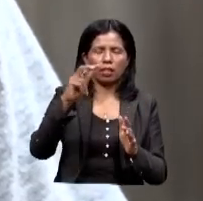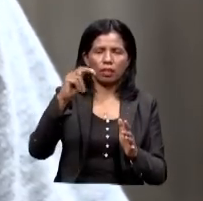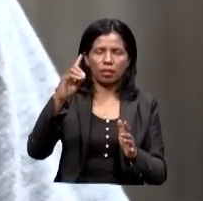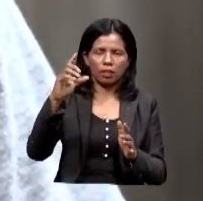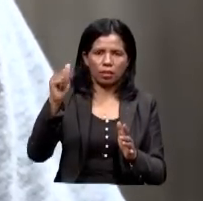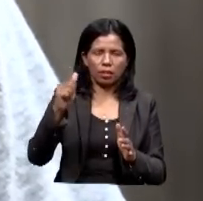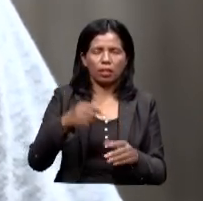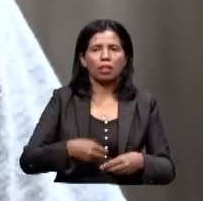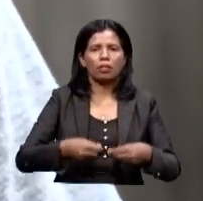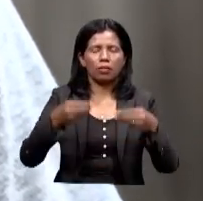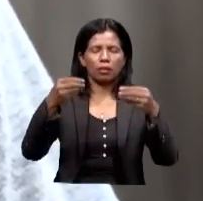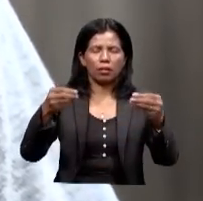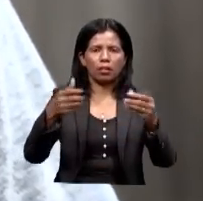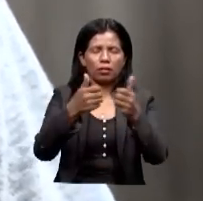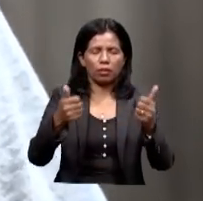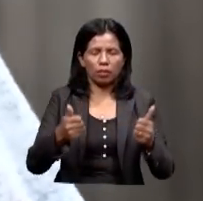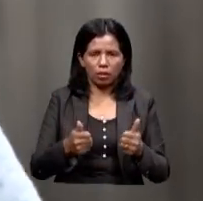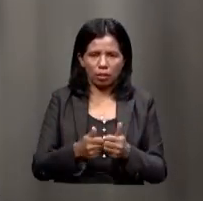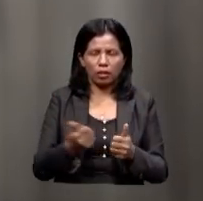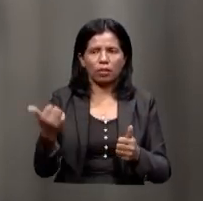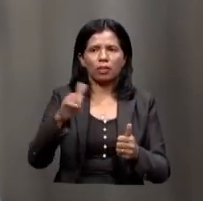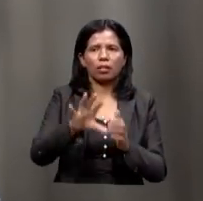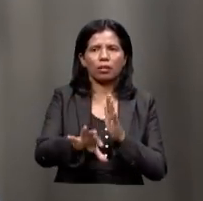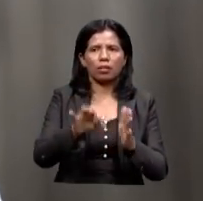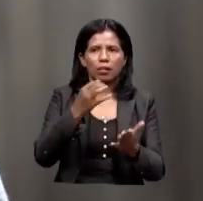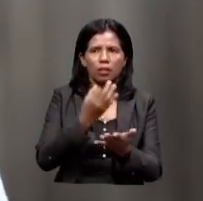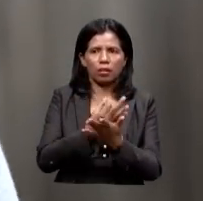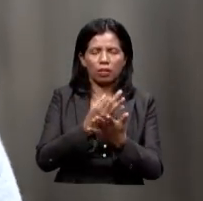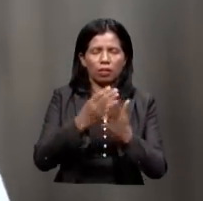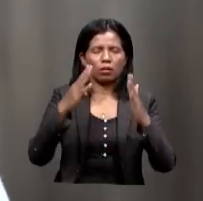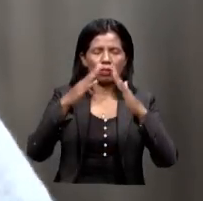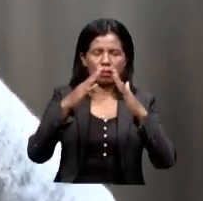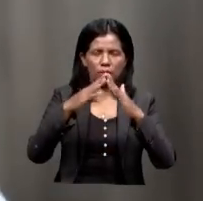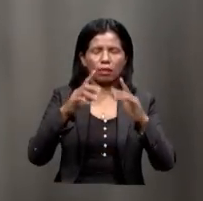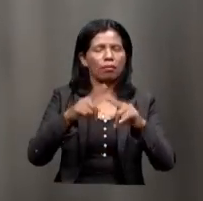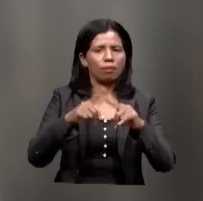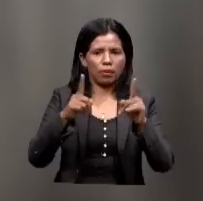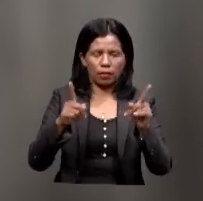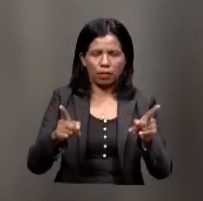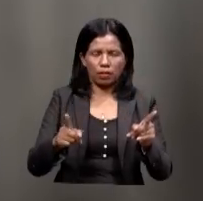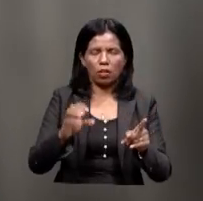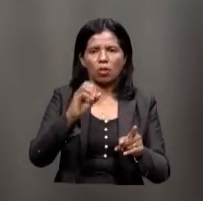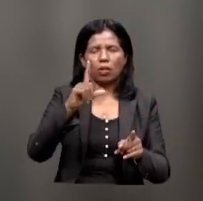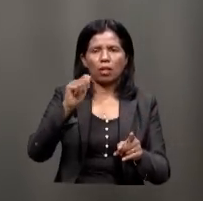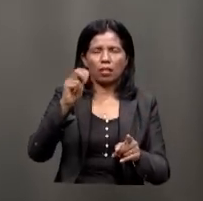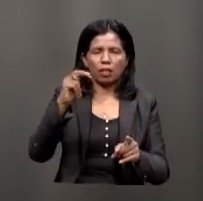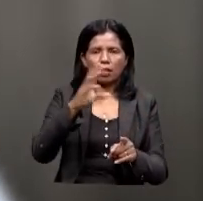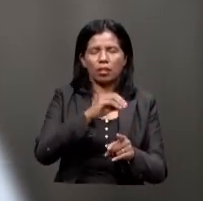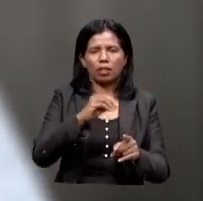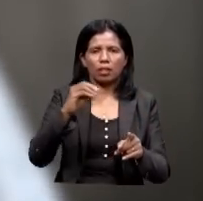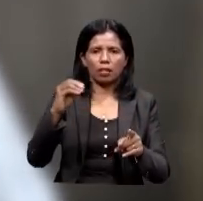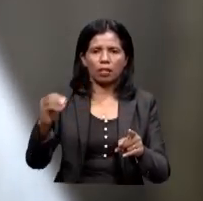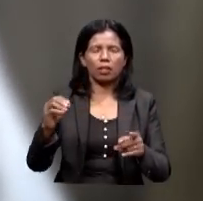narang ba iha autoridade lokal atu hetang umak bitlaik. Mai be, Orlandino iha fai lanso